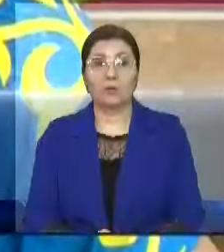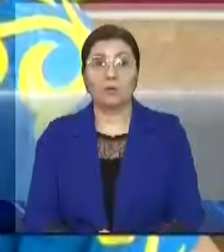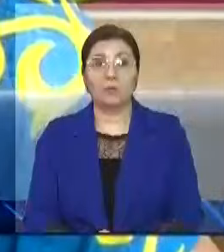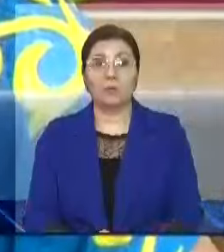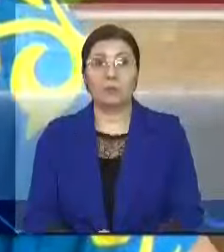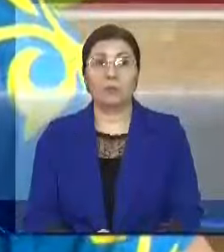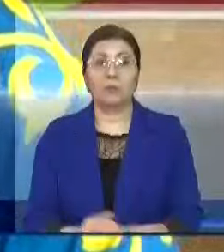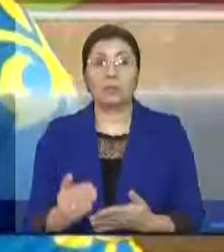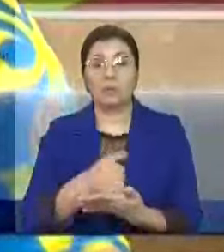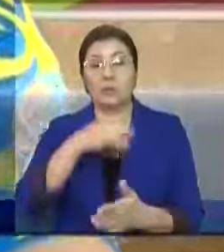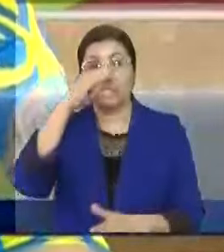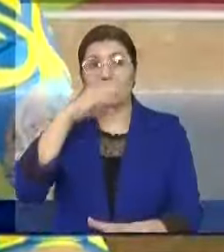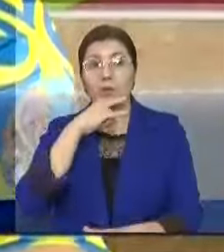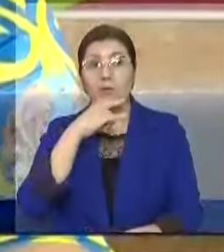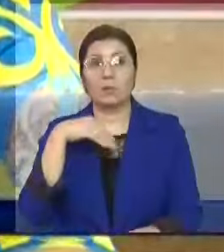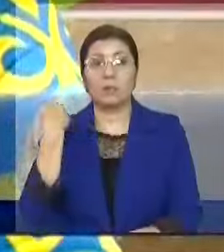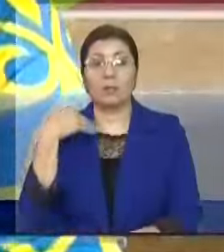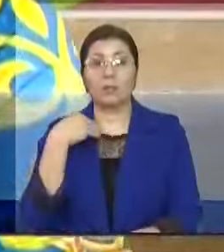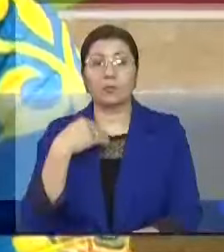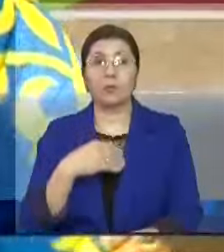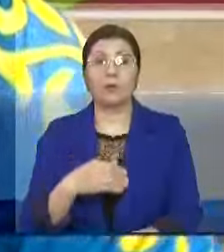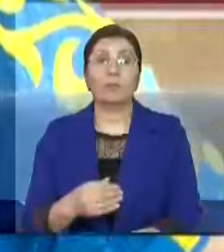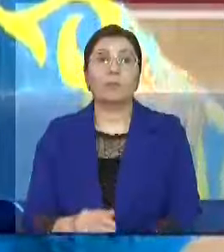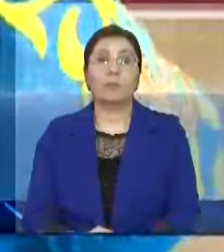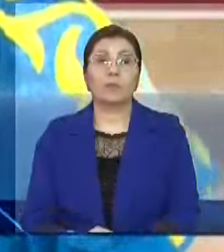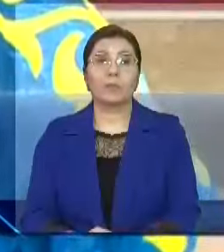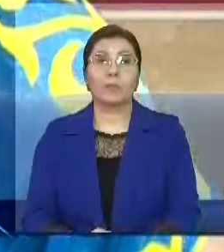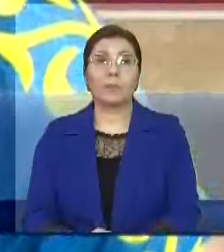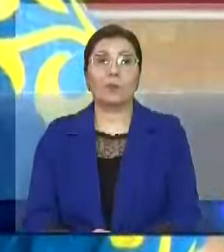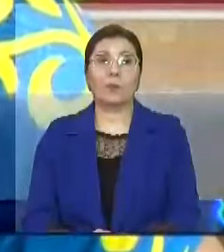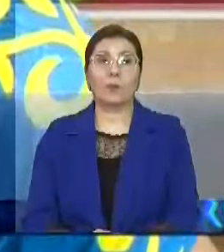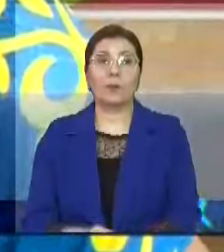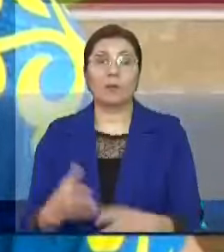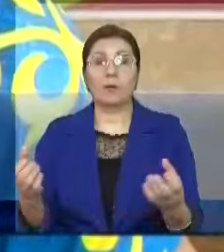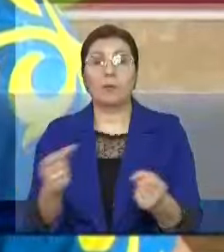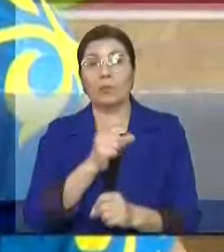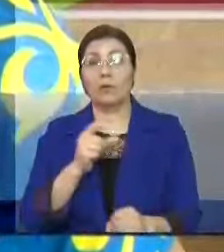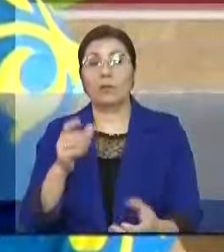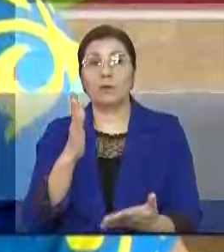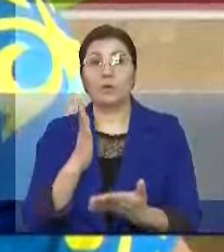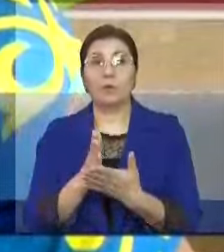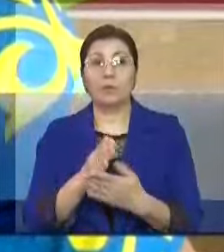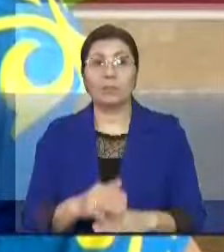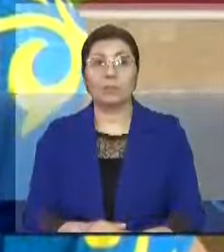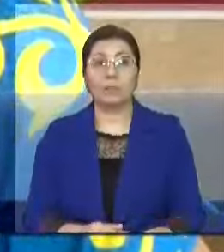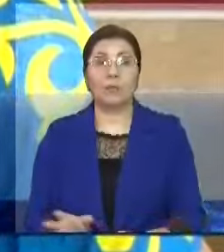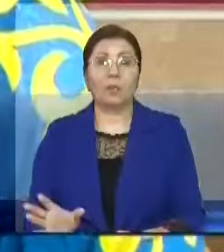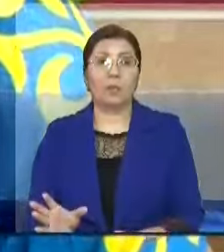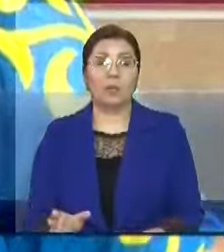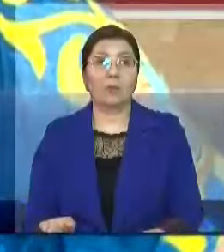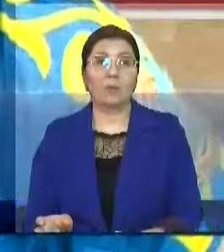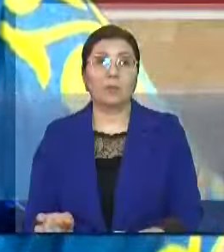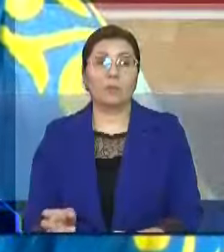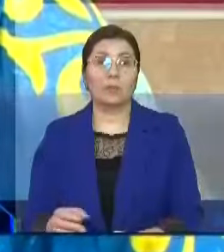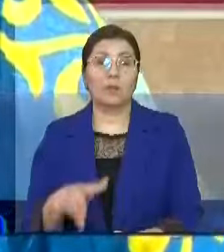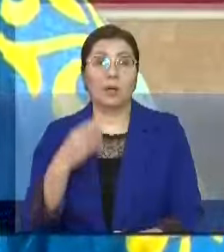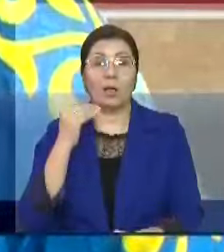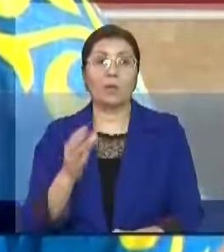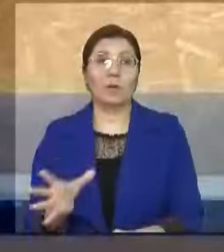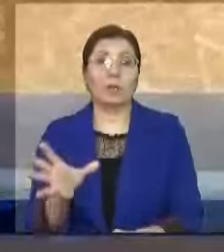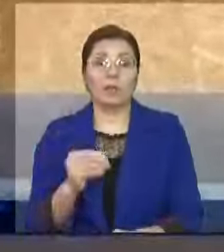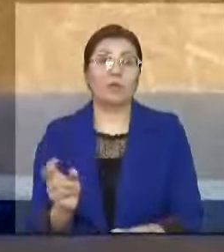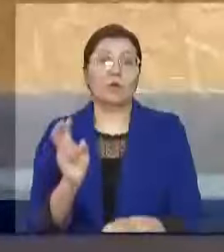сборная Казахстана. И с Актобе болельщики будут. С Казахстана тоже прилетят с Алматы. Уже билеты раскупили уже почти